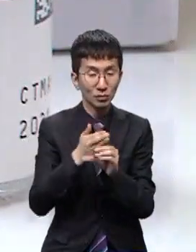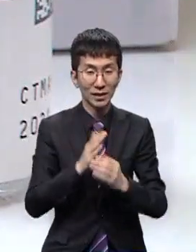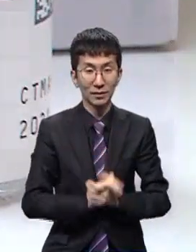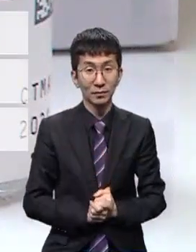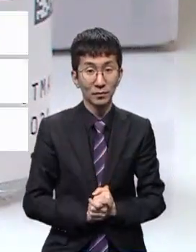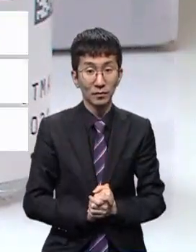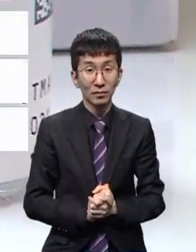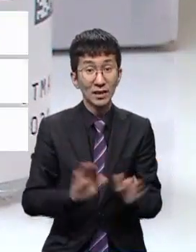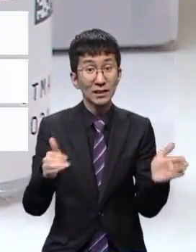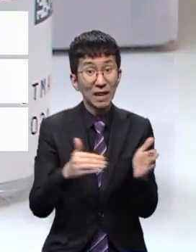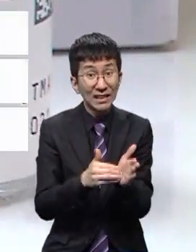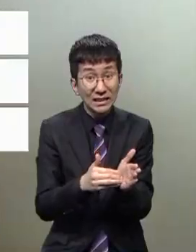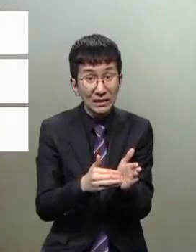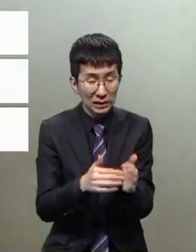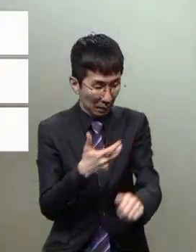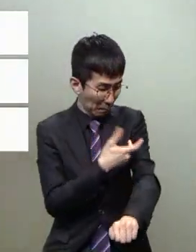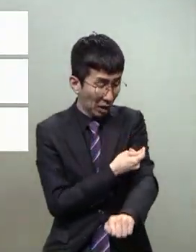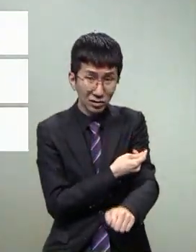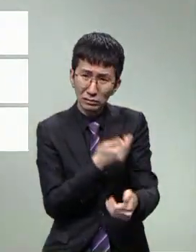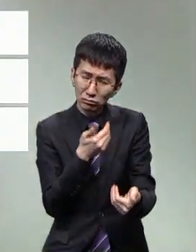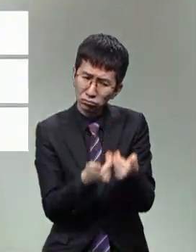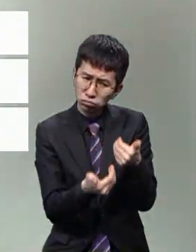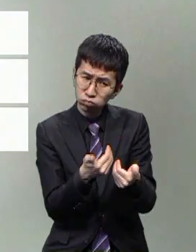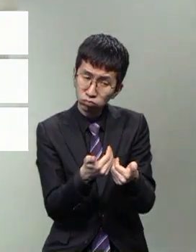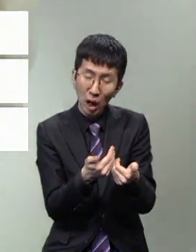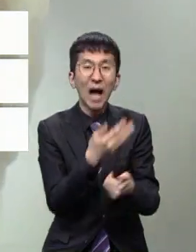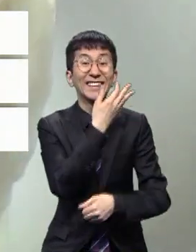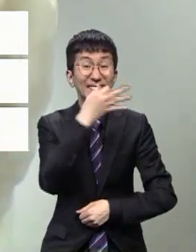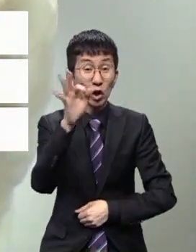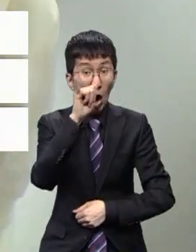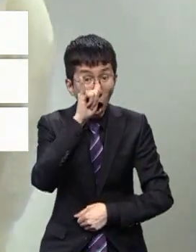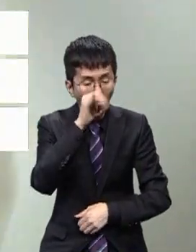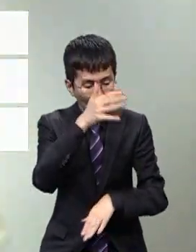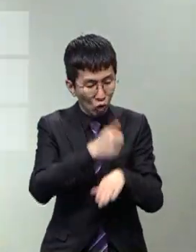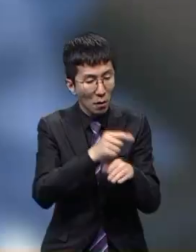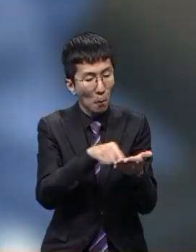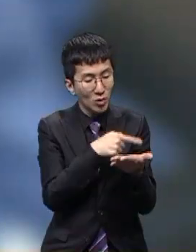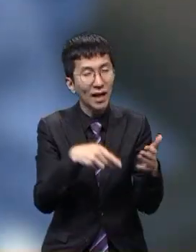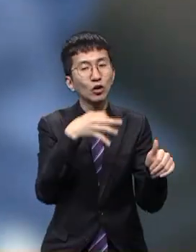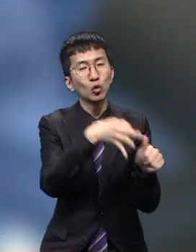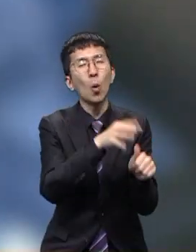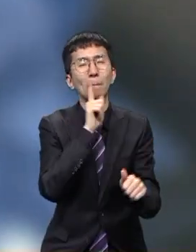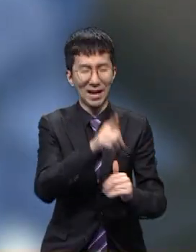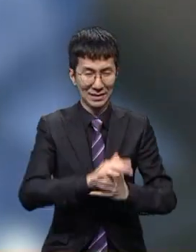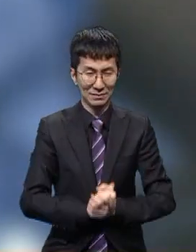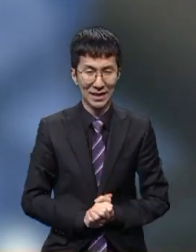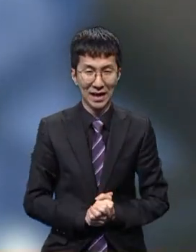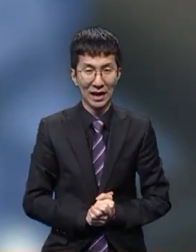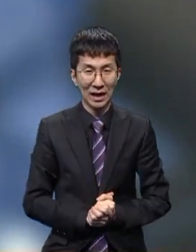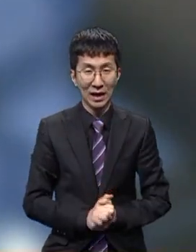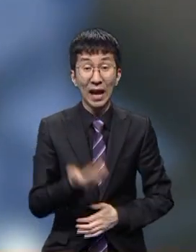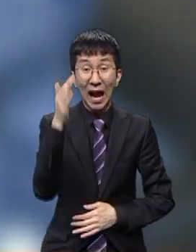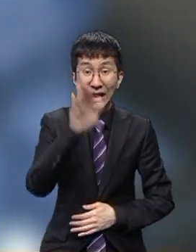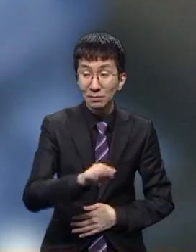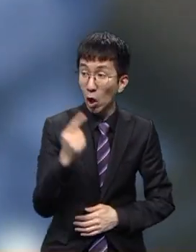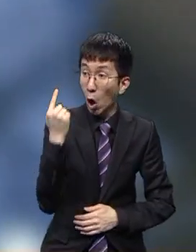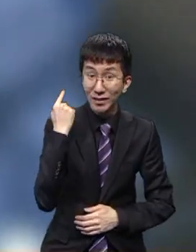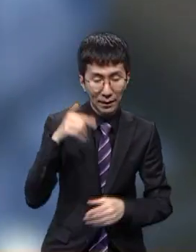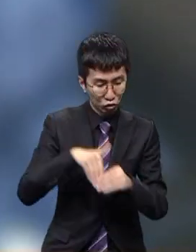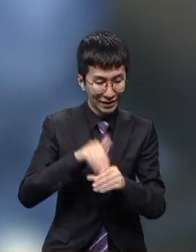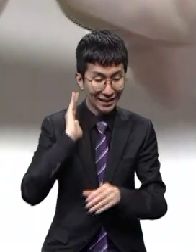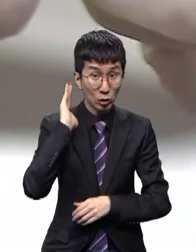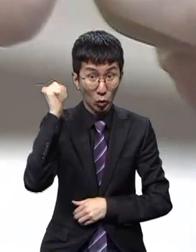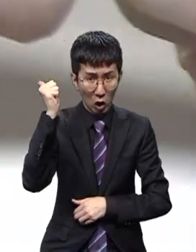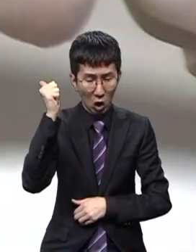정부는 그동안 백신과 이상 반응의 인과성이 인정돼야만 보상해줄 수 있다는 입장이었습니다. 하지만 어제 문재인